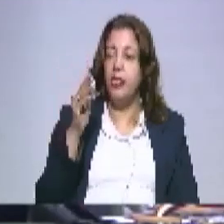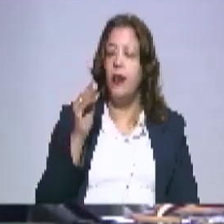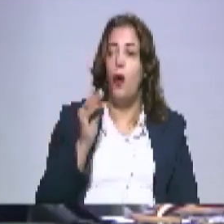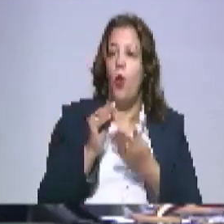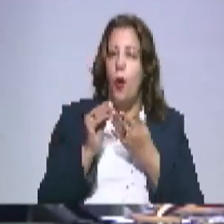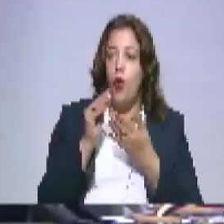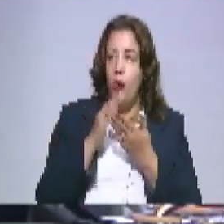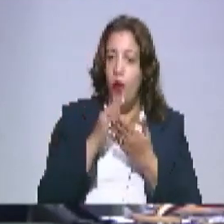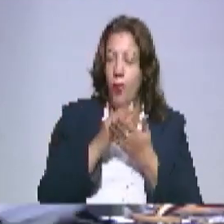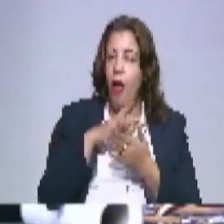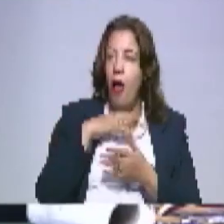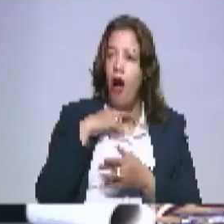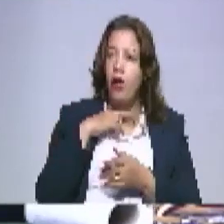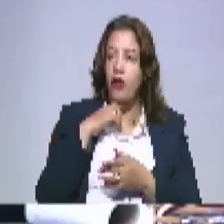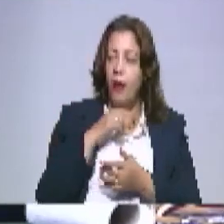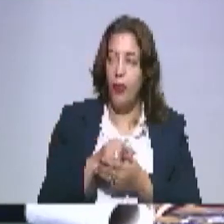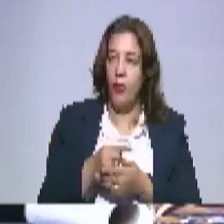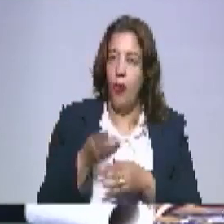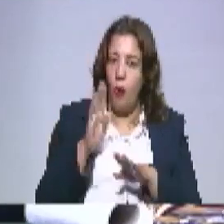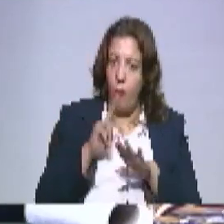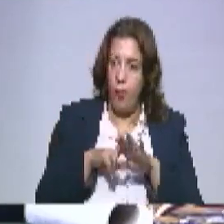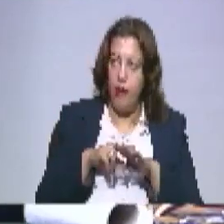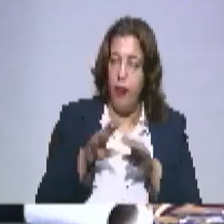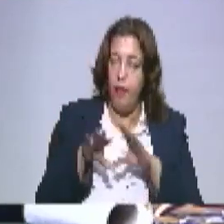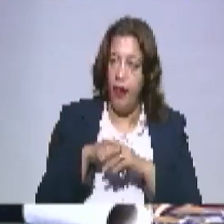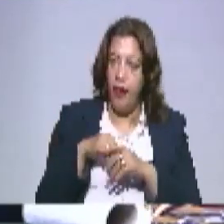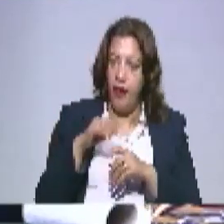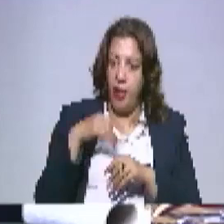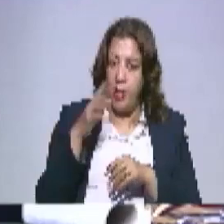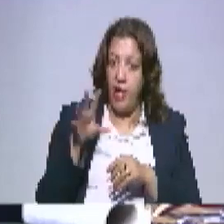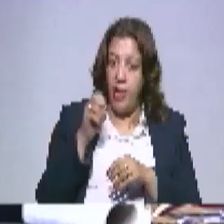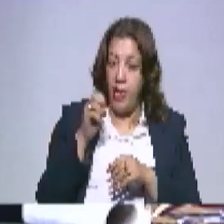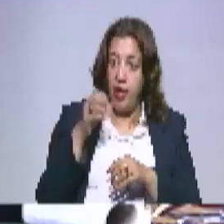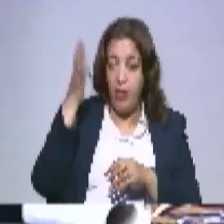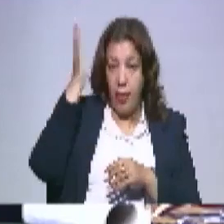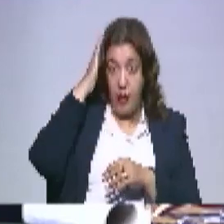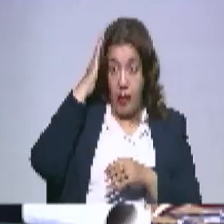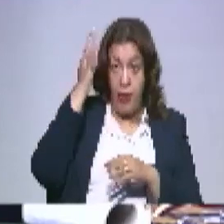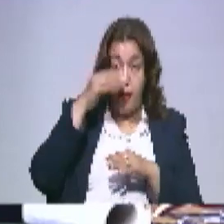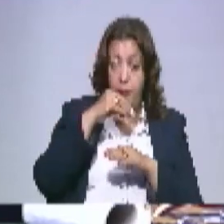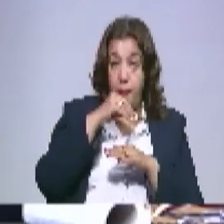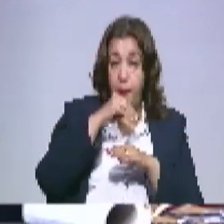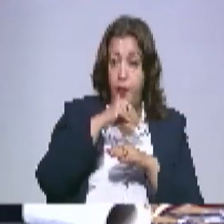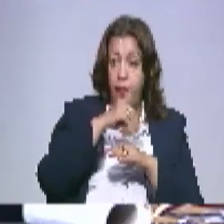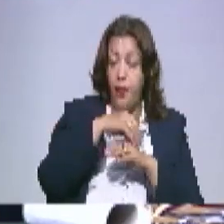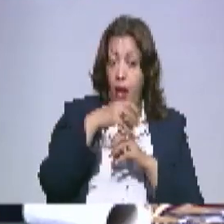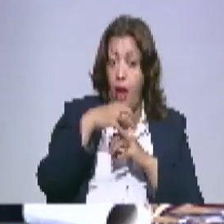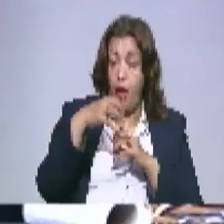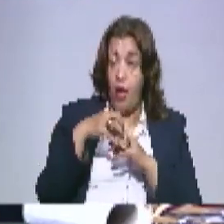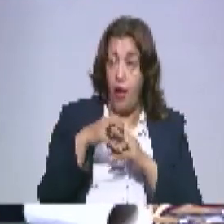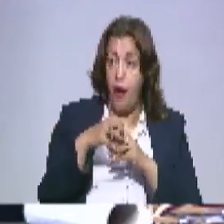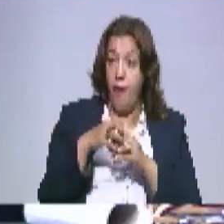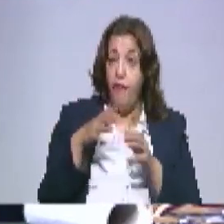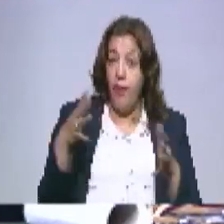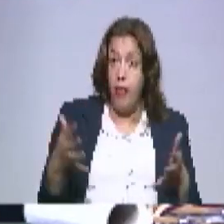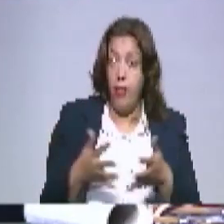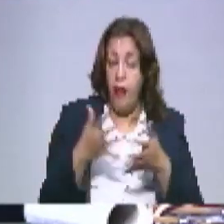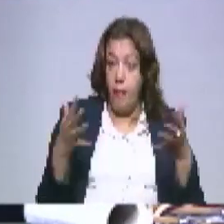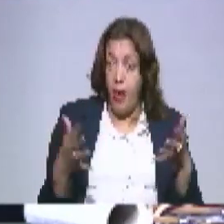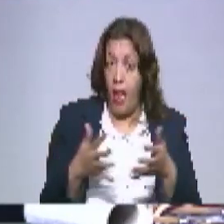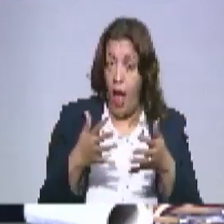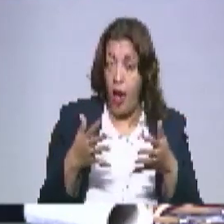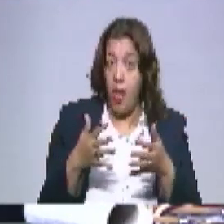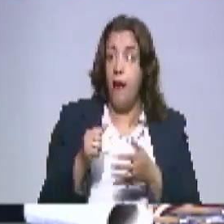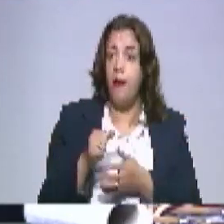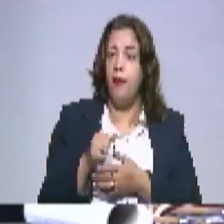الاول. كويس. بعد كده خدنا القرنبيط بتاعنا نزلنا بيه في الميه المتبلة اللي